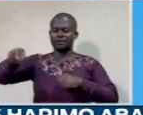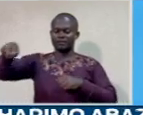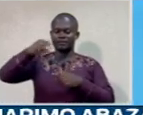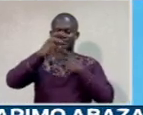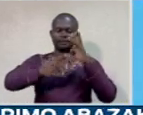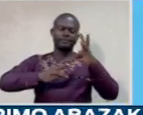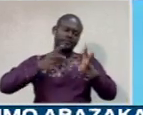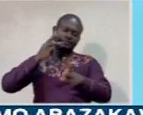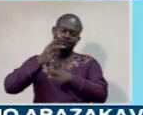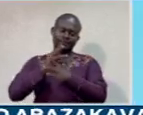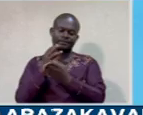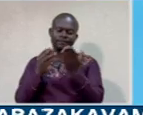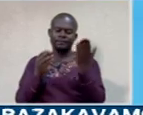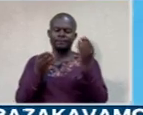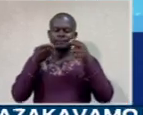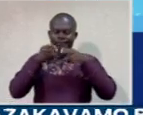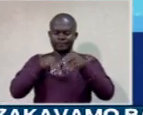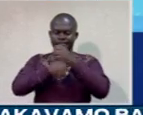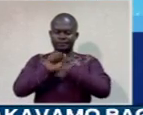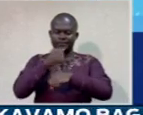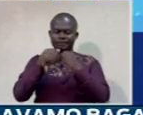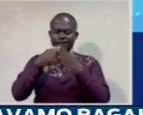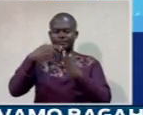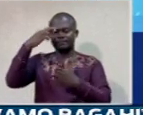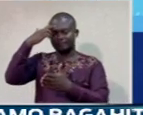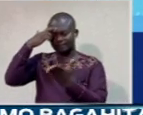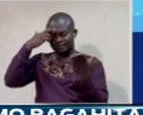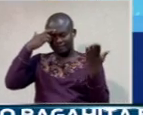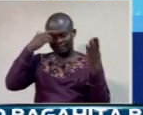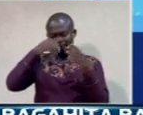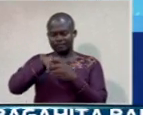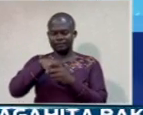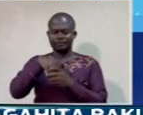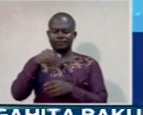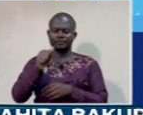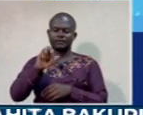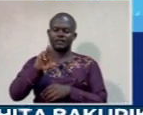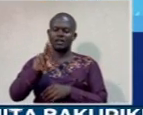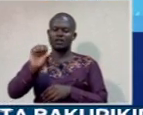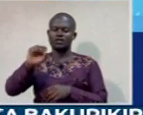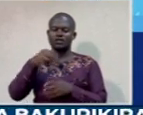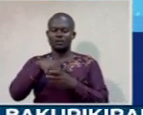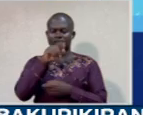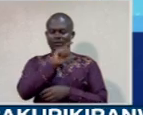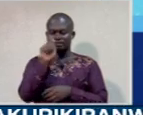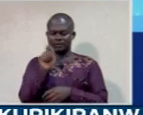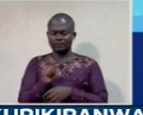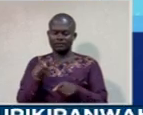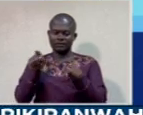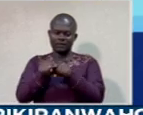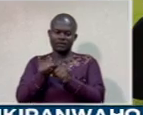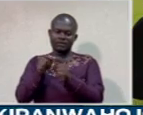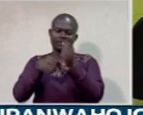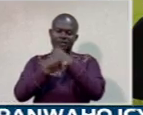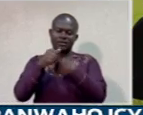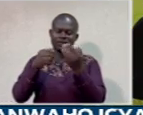isi hagiye hanaba ibikorwa byo kwibuka muri Arusha muri Tanzania naho uyu